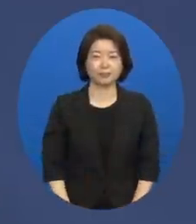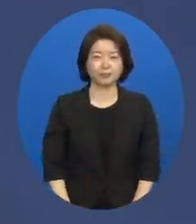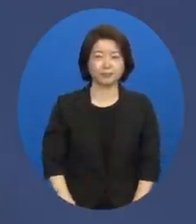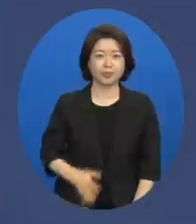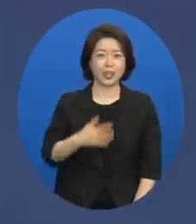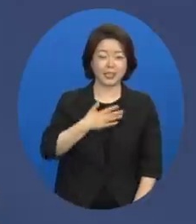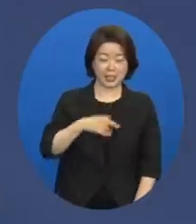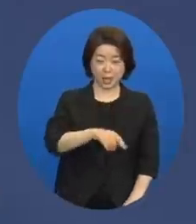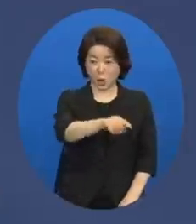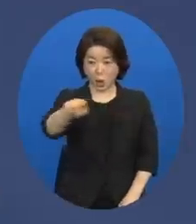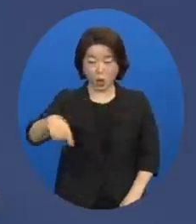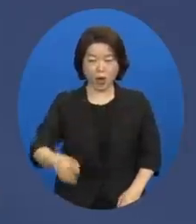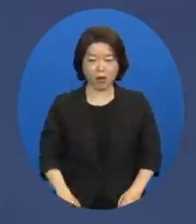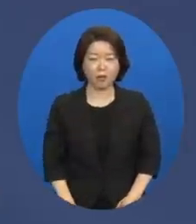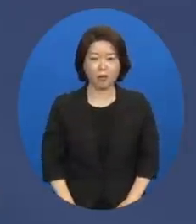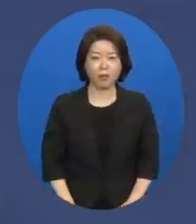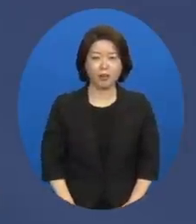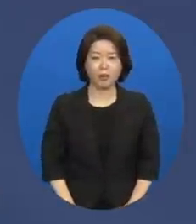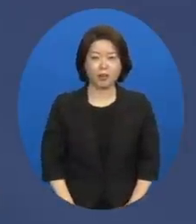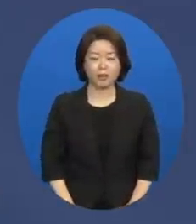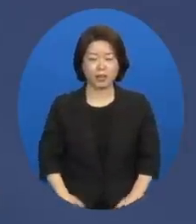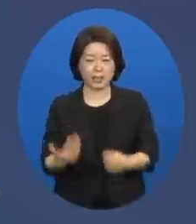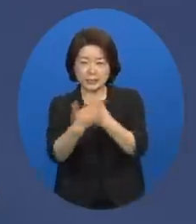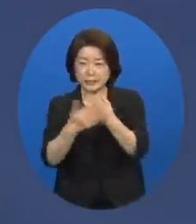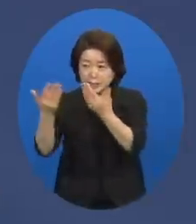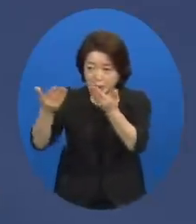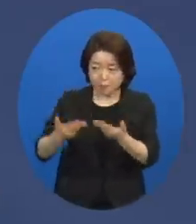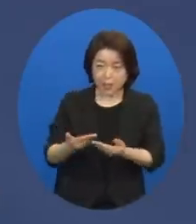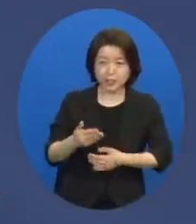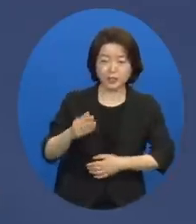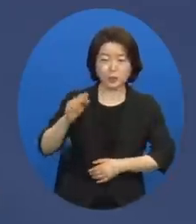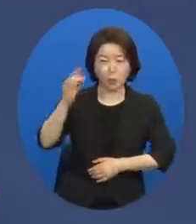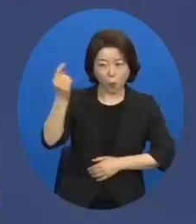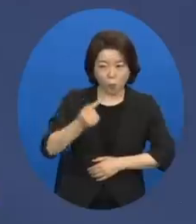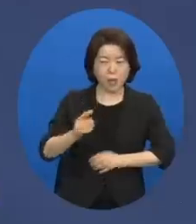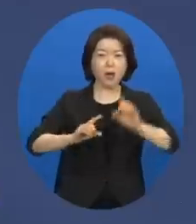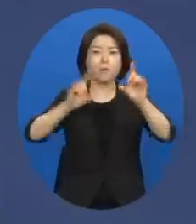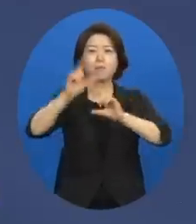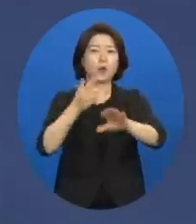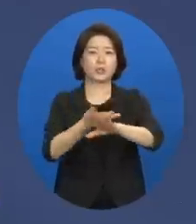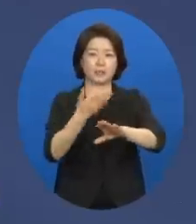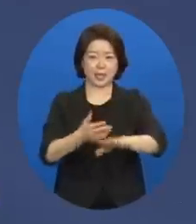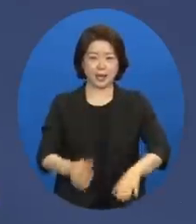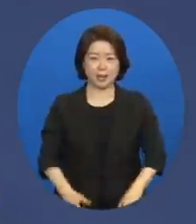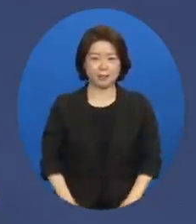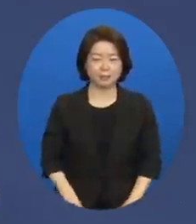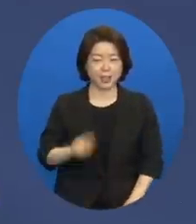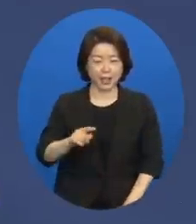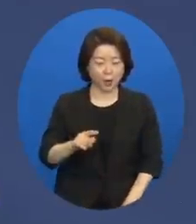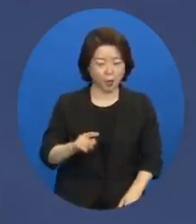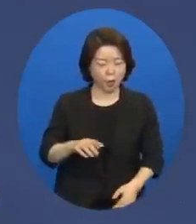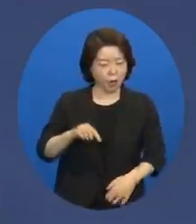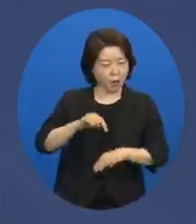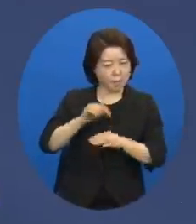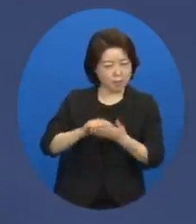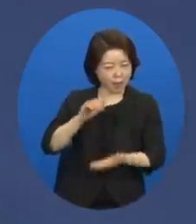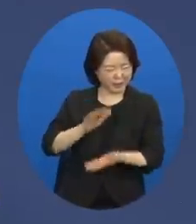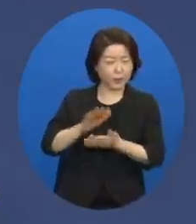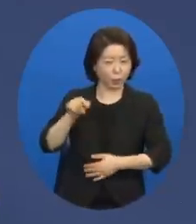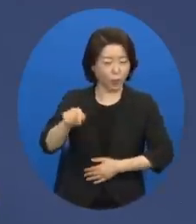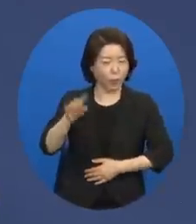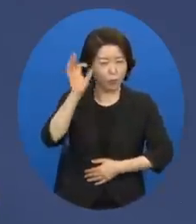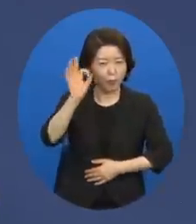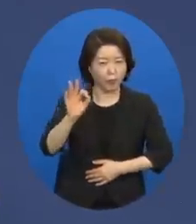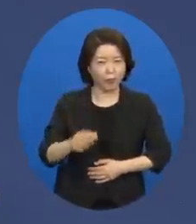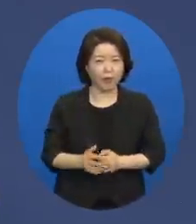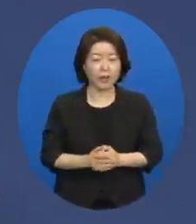난 완전히 이분들이 은혜를 받으러 오면 자세가 좀 다른데 이분들이 한참 지금 물이 올라 있는 분들이고 그 교회가